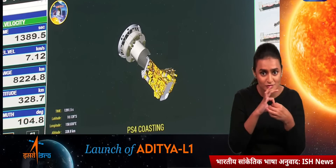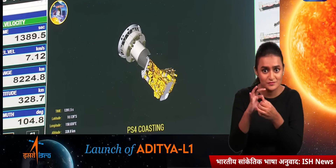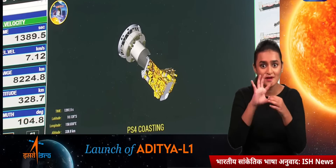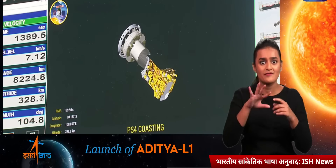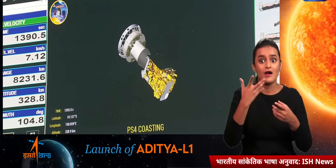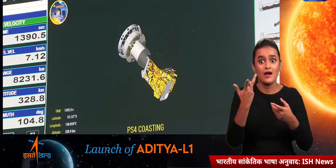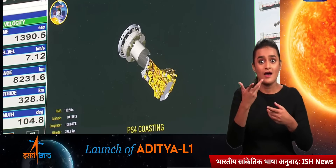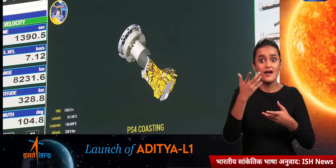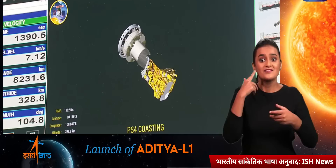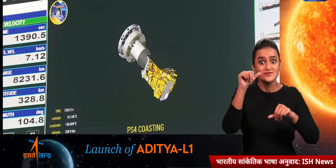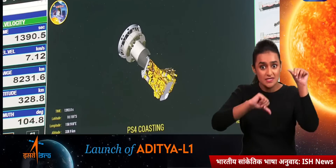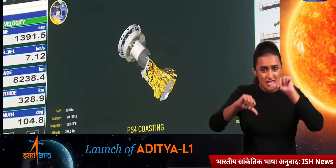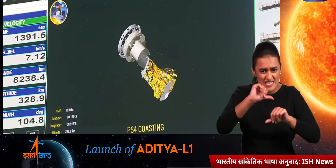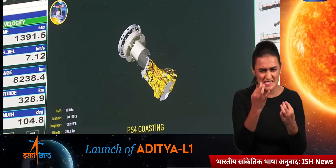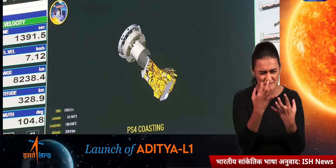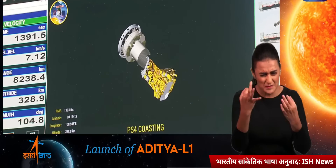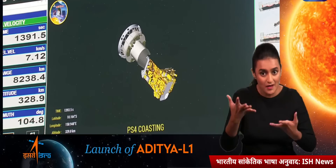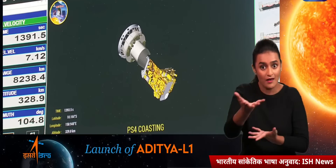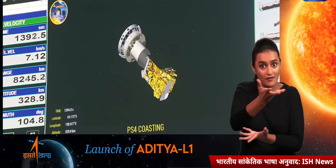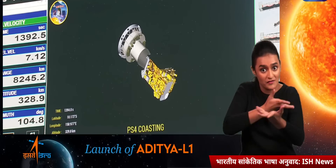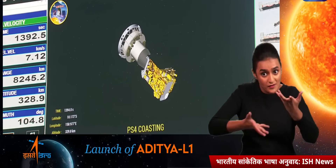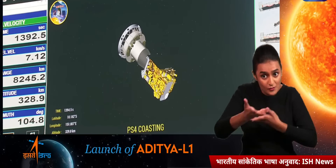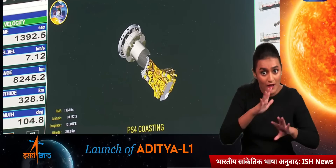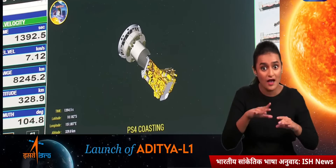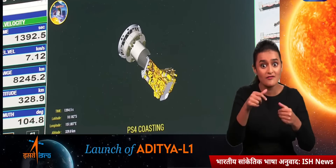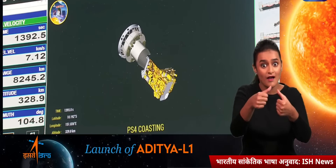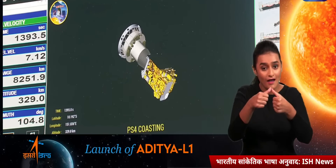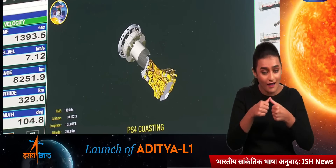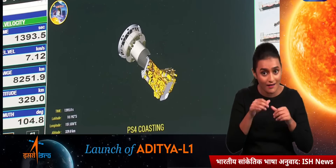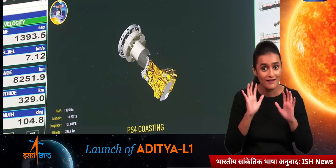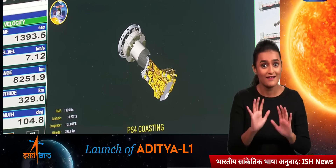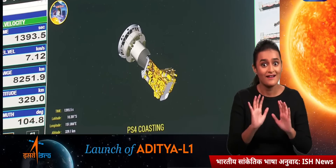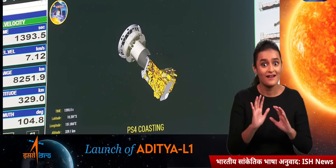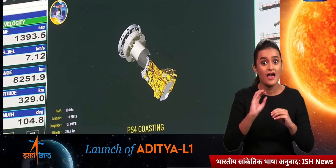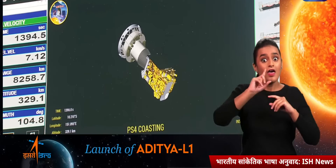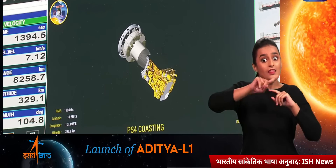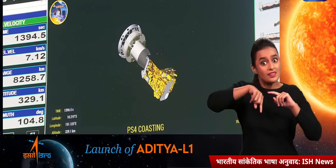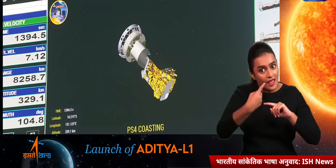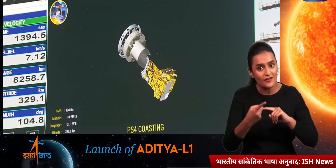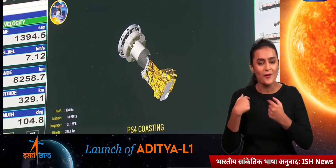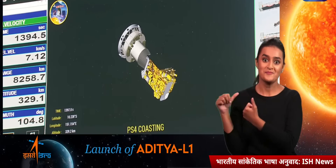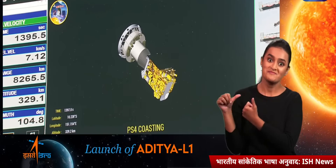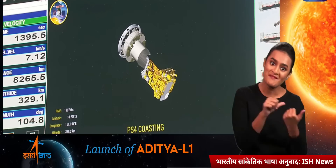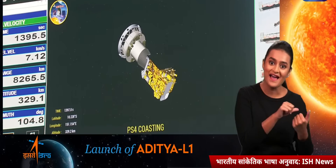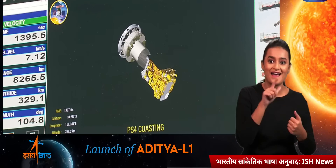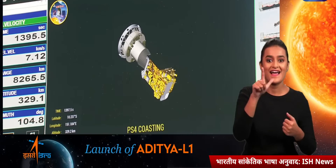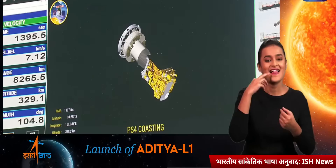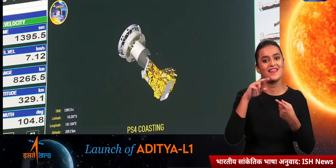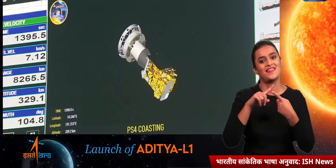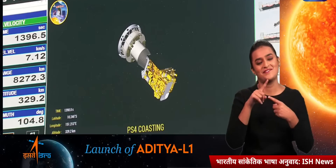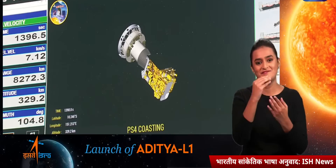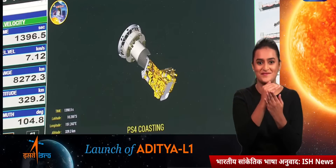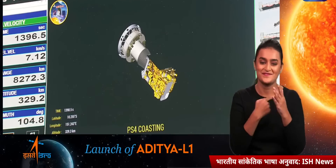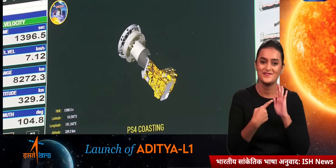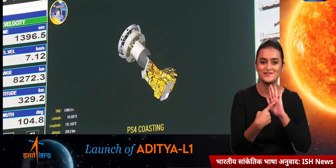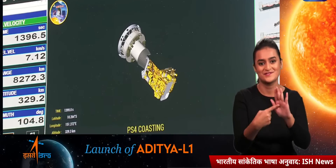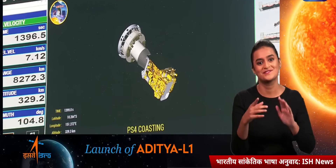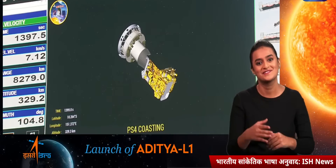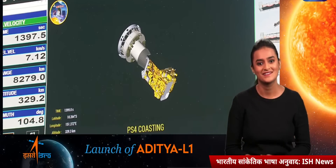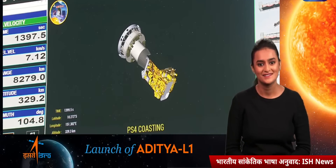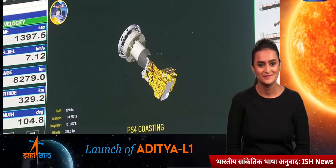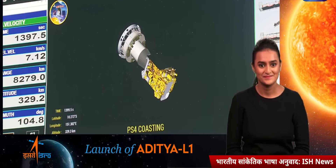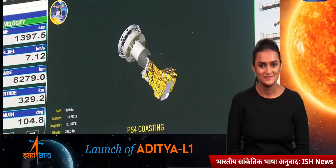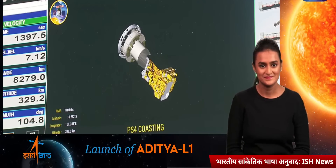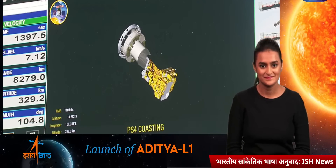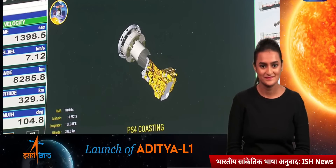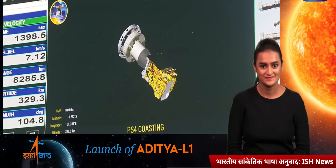वैज्ञानिक हमारे प्रश्नों के उत्तर देंगे, और फिर इस चर्चा के बाद हम वापस आएंगे लाइव इवेंट्स में। As we are in the low